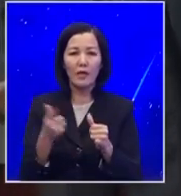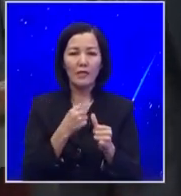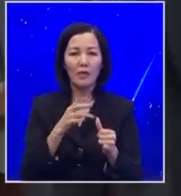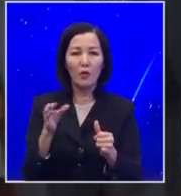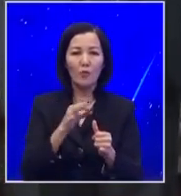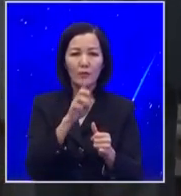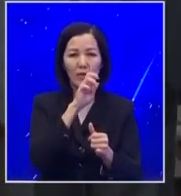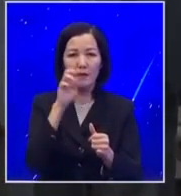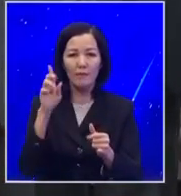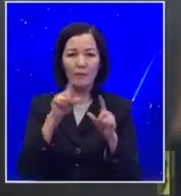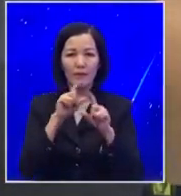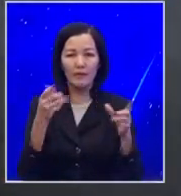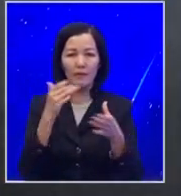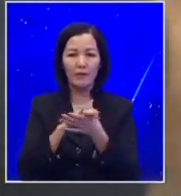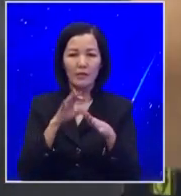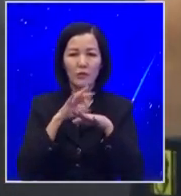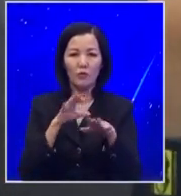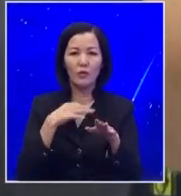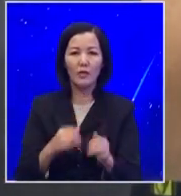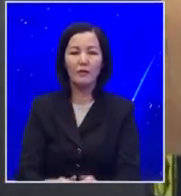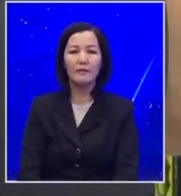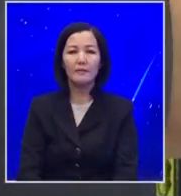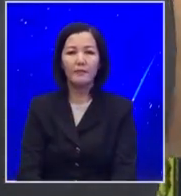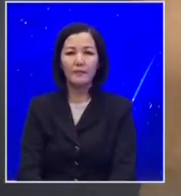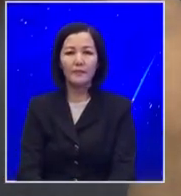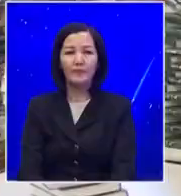атындағы облыстық әмбебап кітапханада өтті.